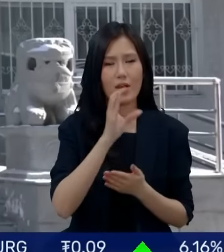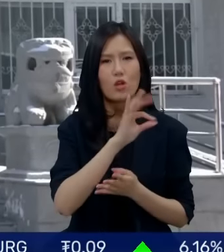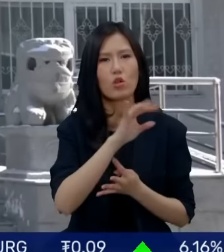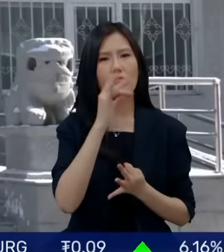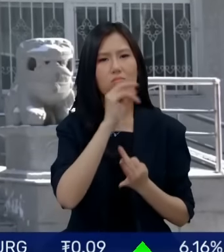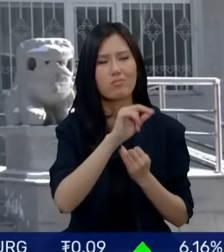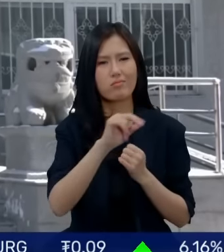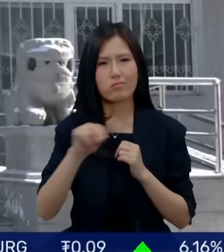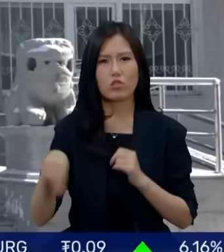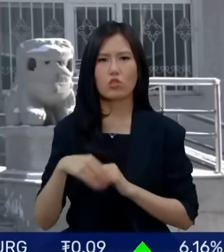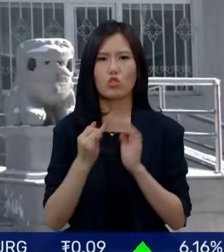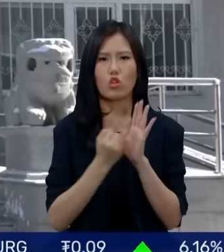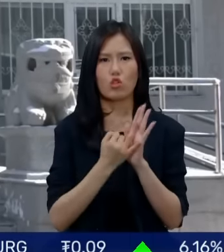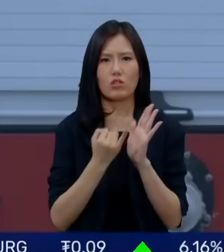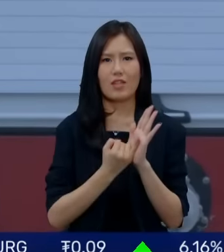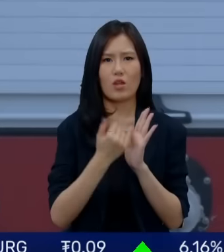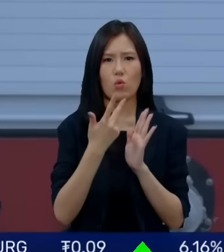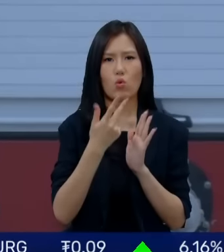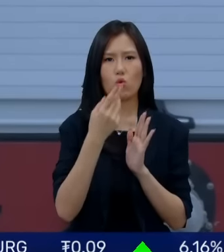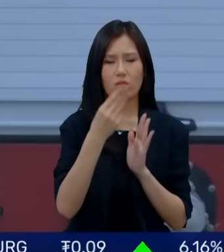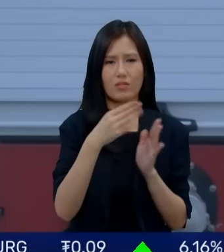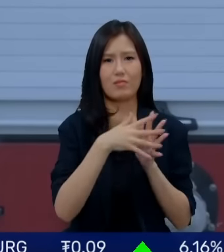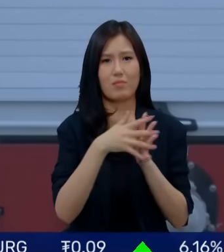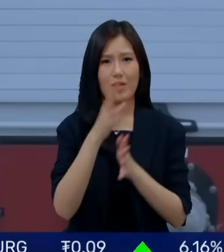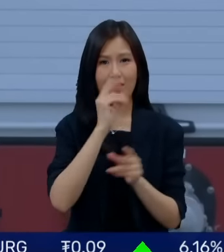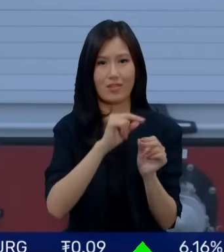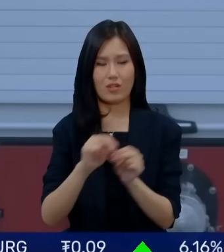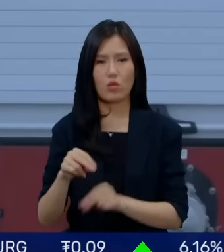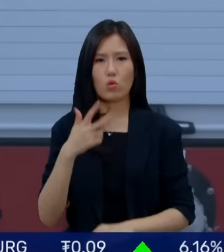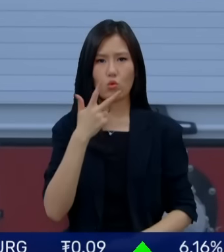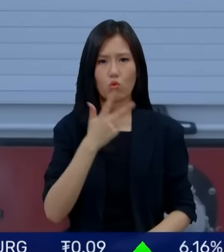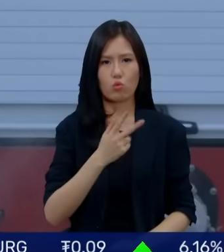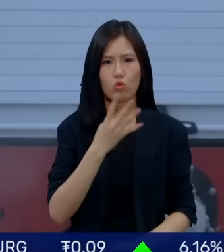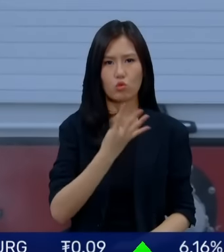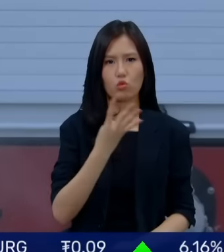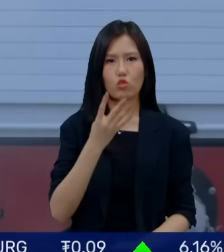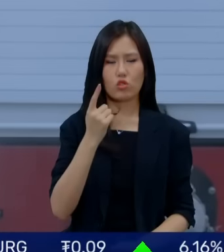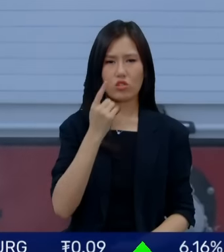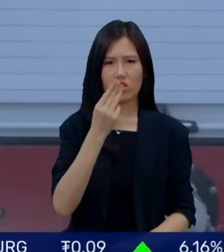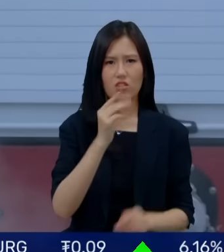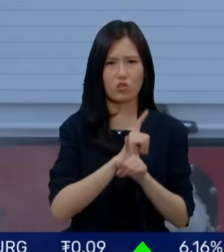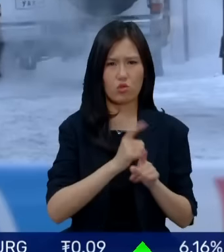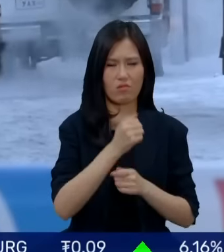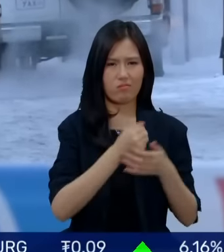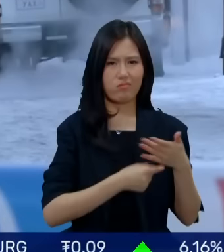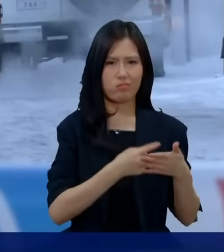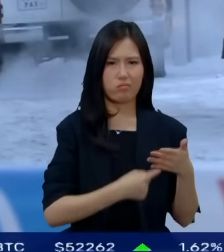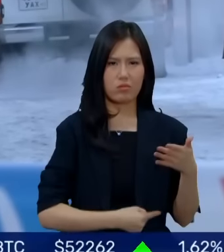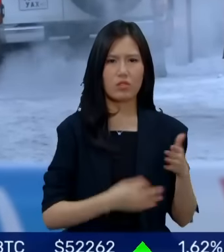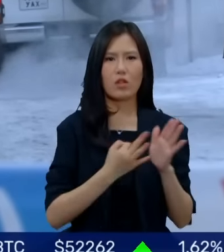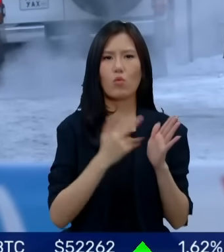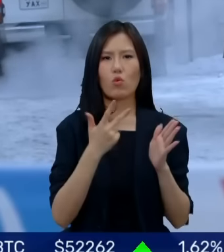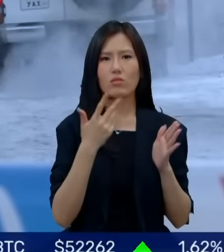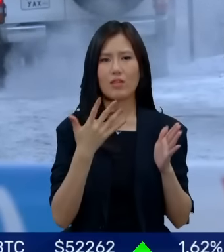шалгалтад 763 барилга байгууламжийг хамруулан 3441 зөрчлийг илрүүлж 835 зөрчил